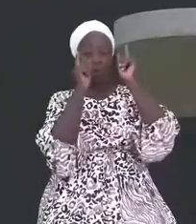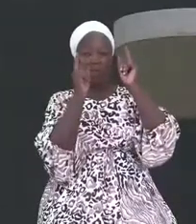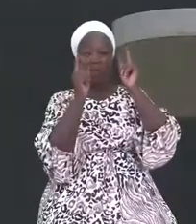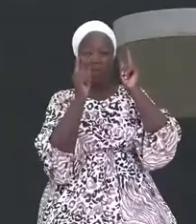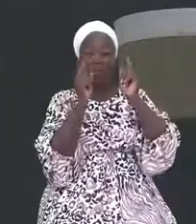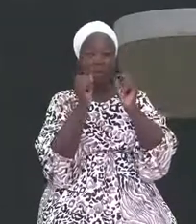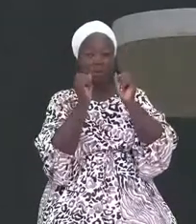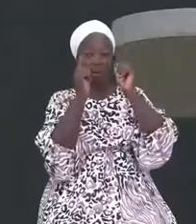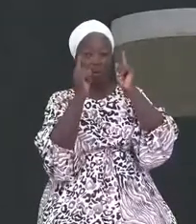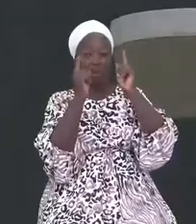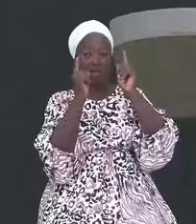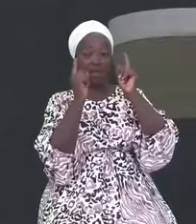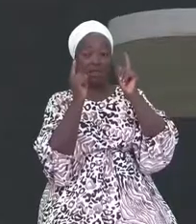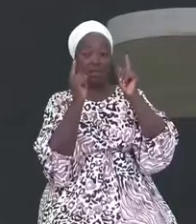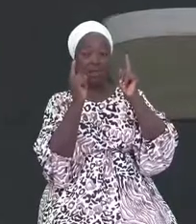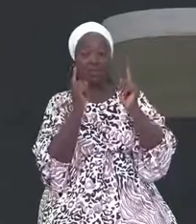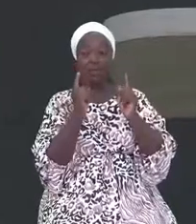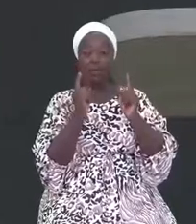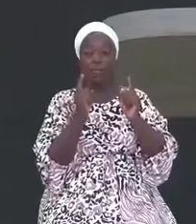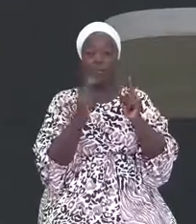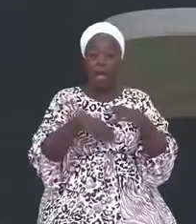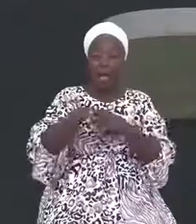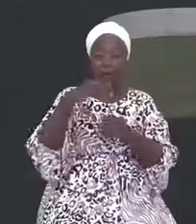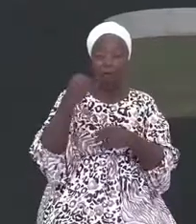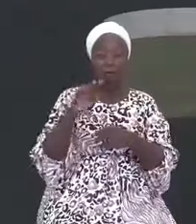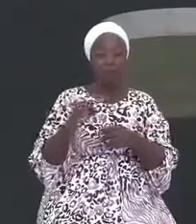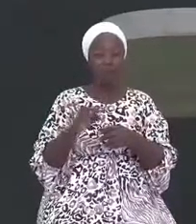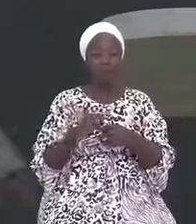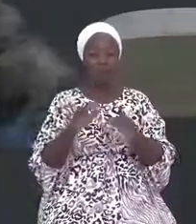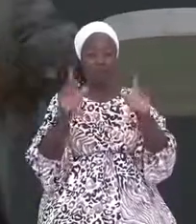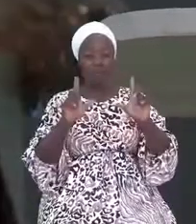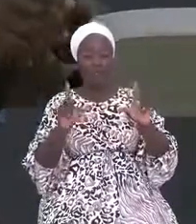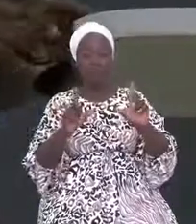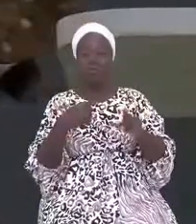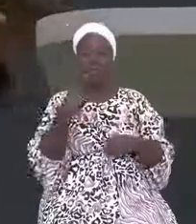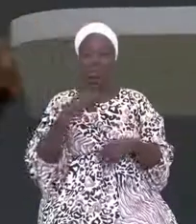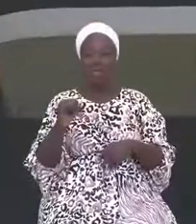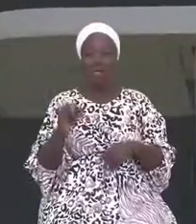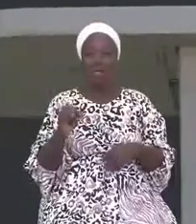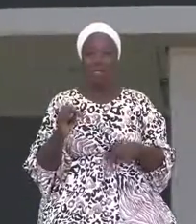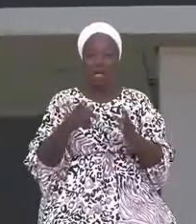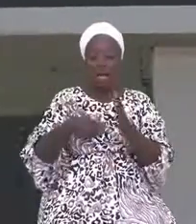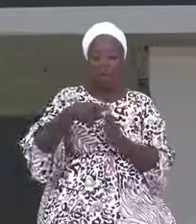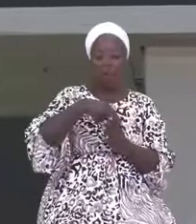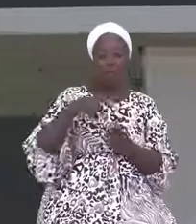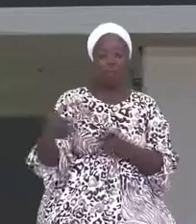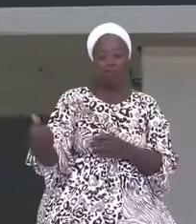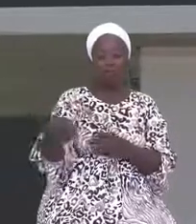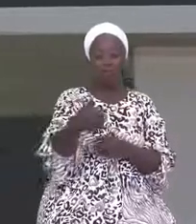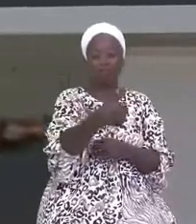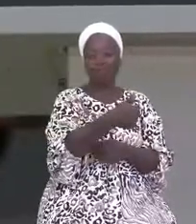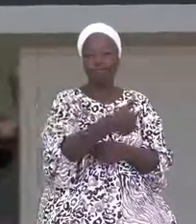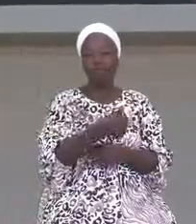étonnés, surpris, étonnés, ébahis, et ils se dirent les uns aux autres, et qui